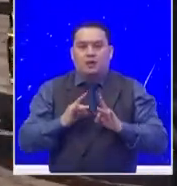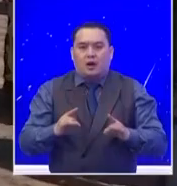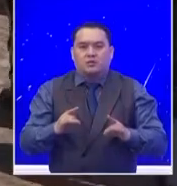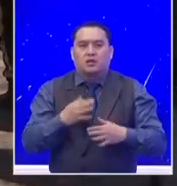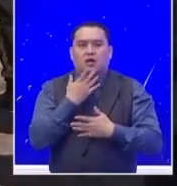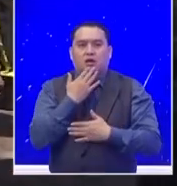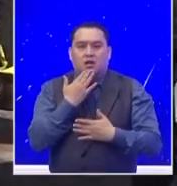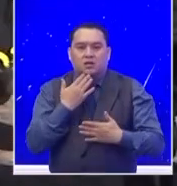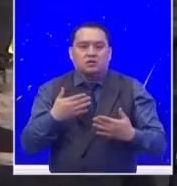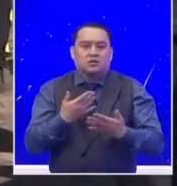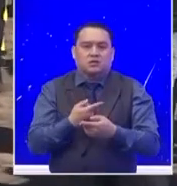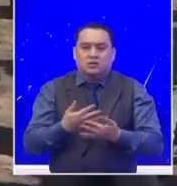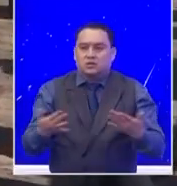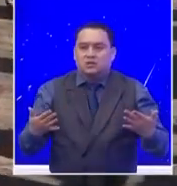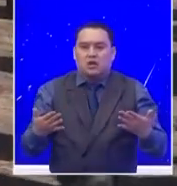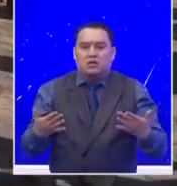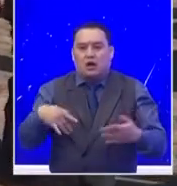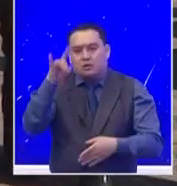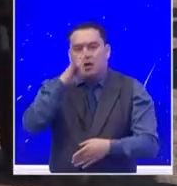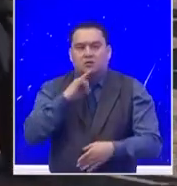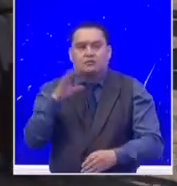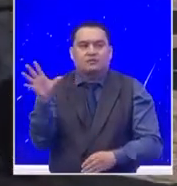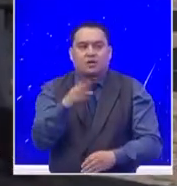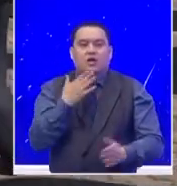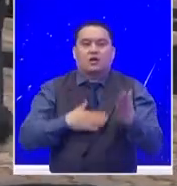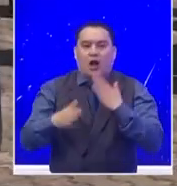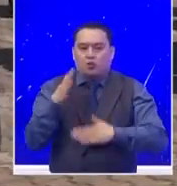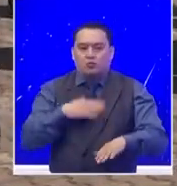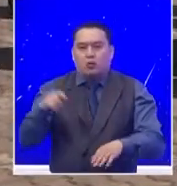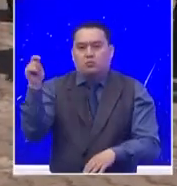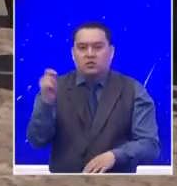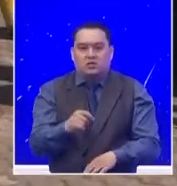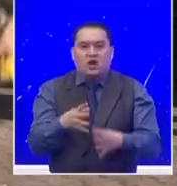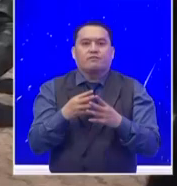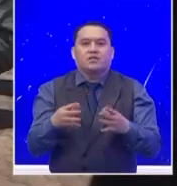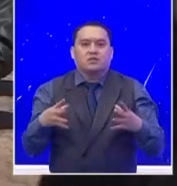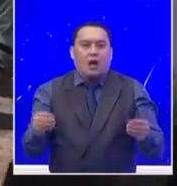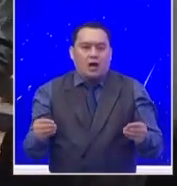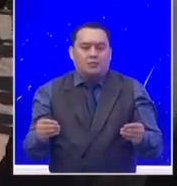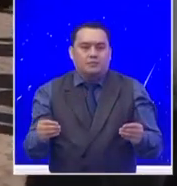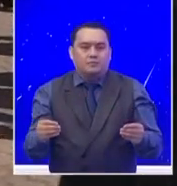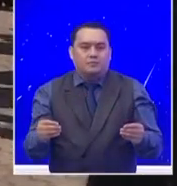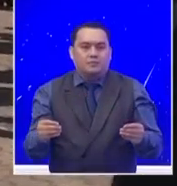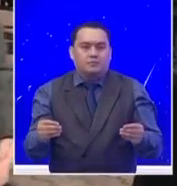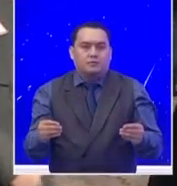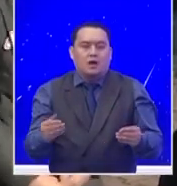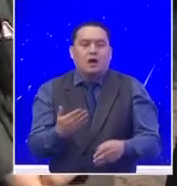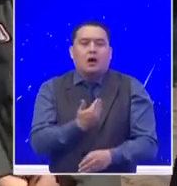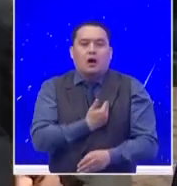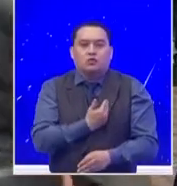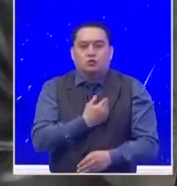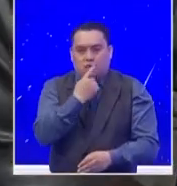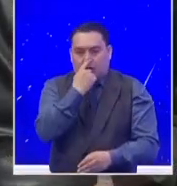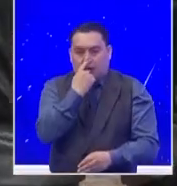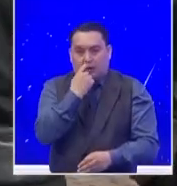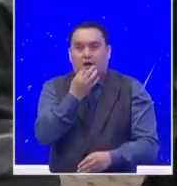нас многонациональный народ Казахстана. Все радуются. Пришла весна. Ну, по-честному сказать, весна